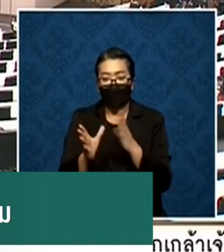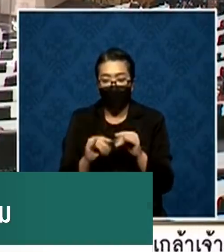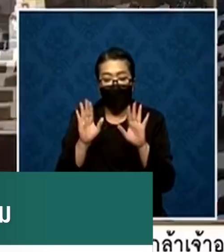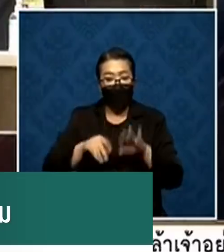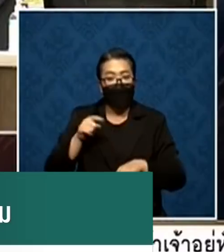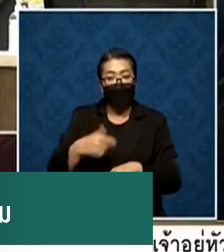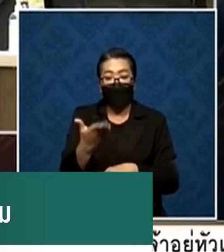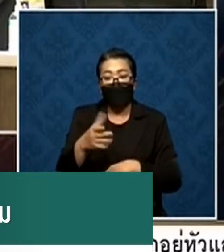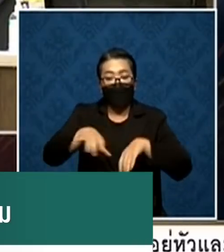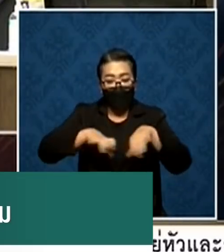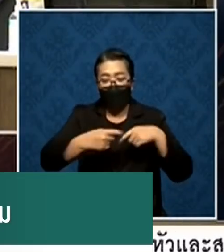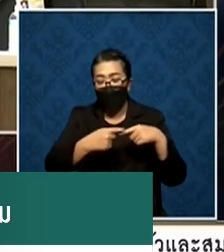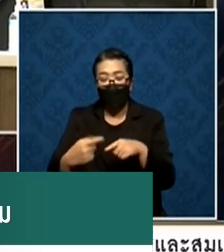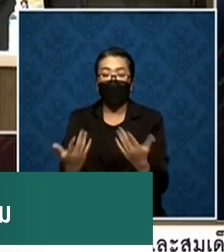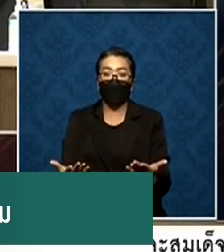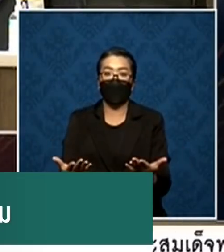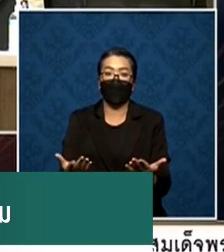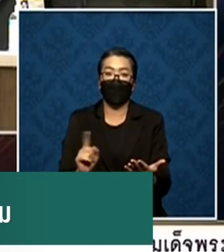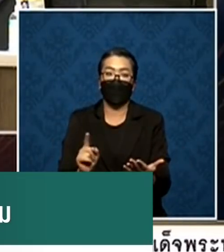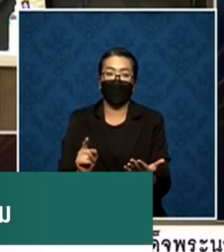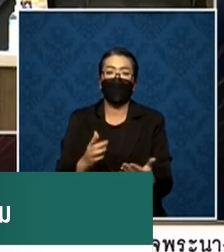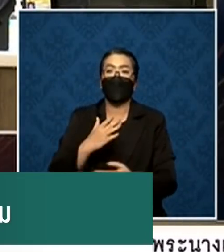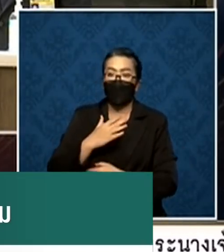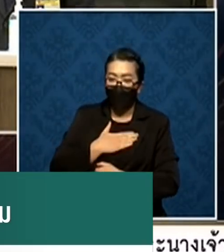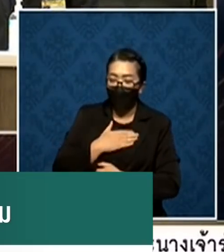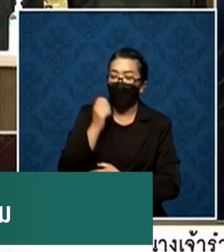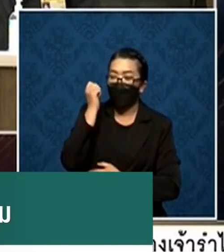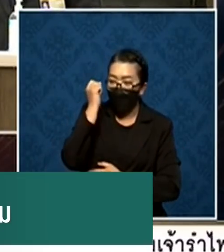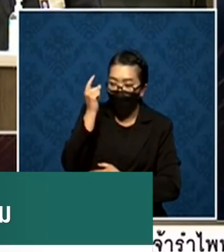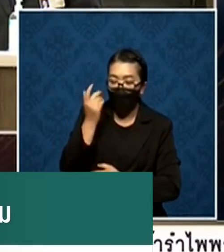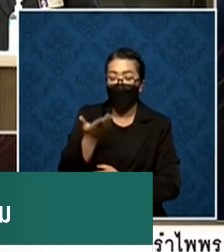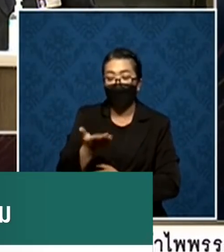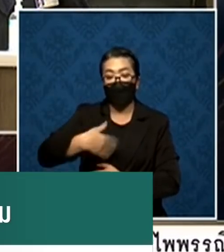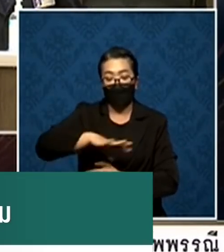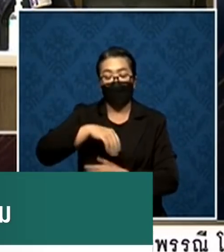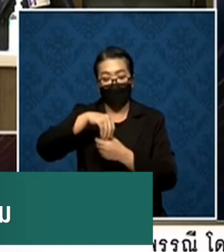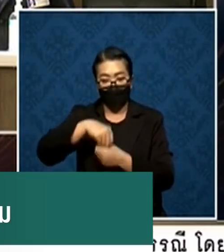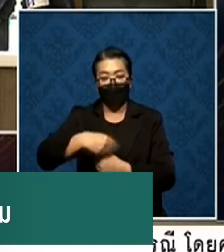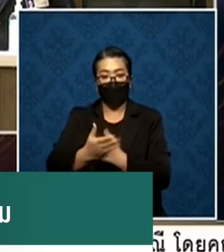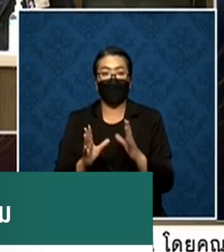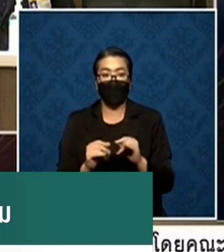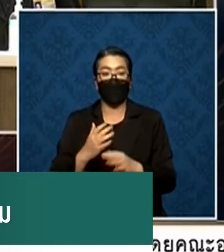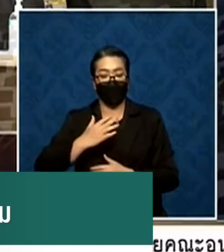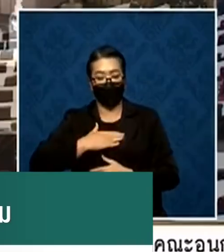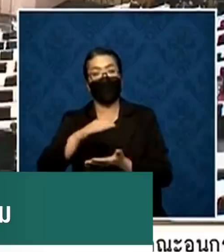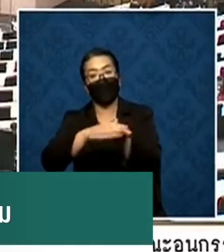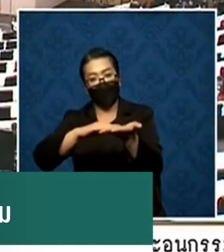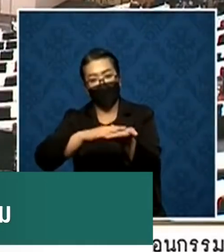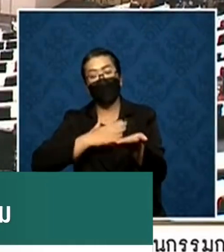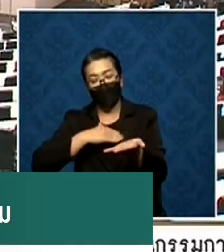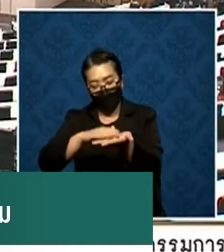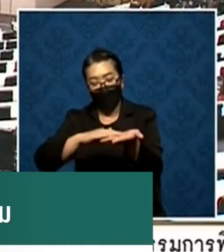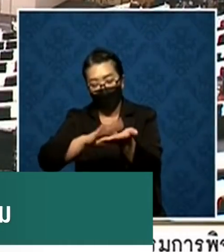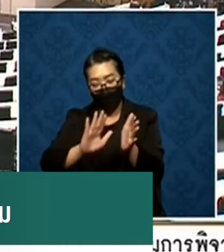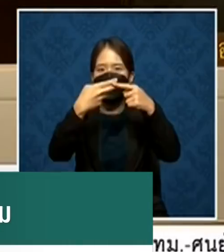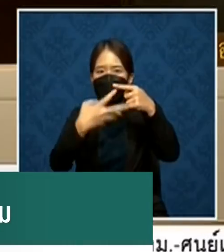ว่าเขาก็รู้ว่าเราปฏิบัติหน้าที่อย่างไรแต่ว่าวันนั้นเนี่ยคู่กรณีคือคุณพิเชษฐ์ตอนนี้ประธานเพื่อนคุณพิเช